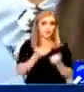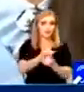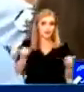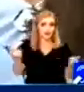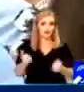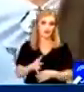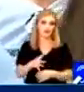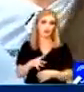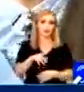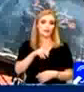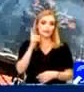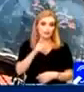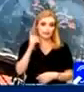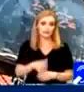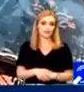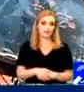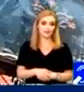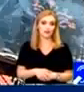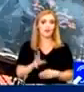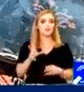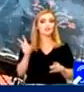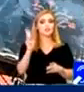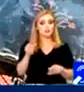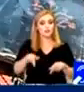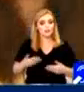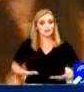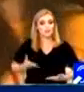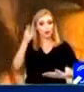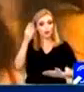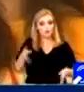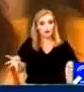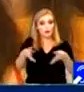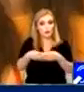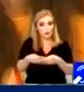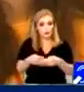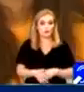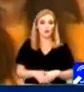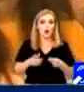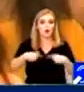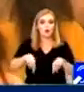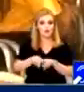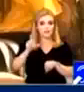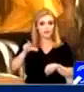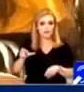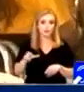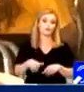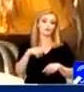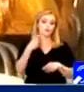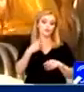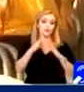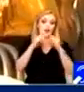copiilor și tinerilor din diaspora, dar și celor din Republica Moldova. Organizatorii programului spun că tabăra îi va ajuta pe